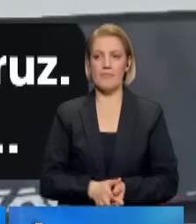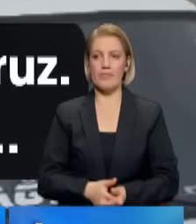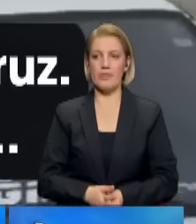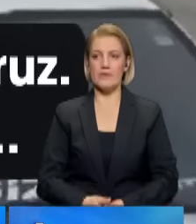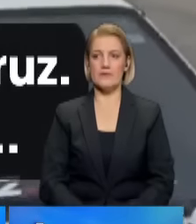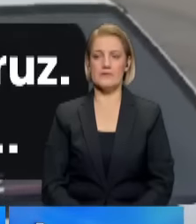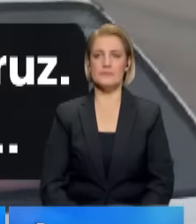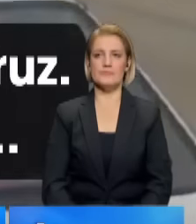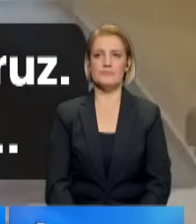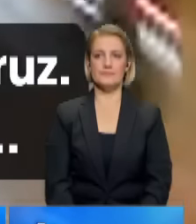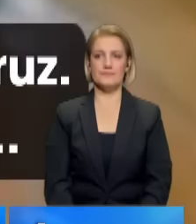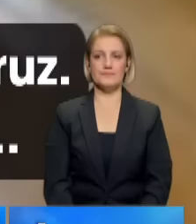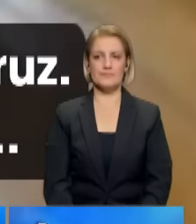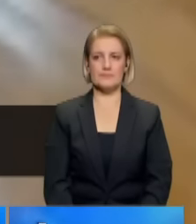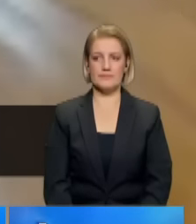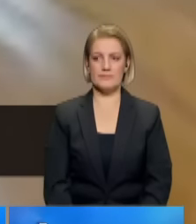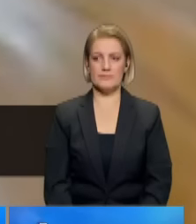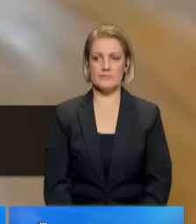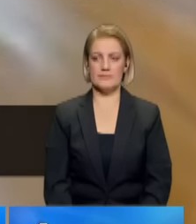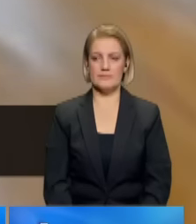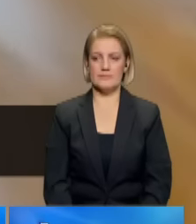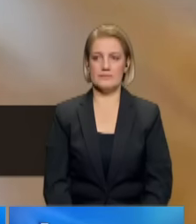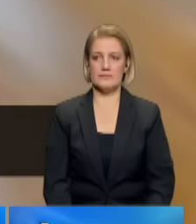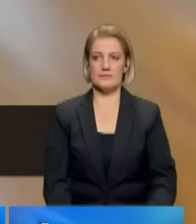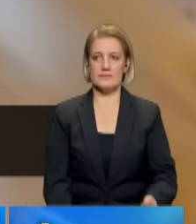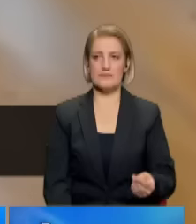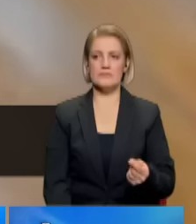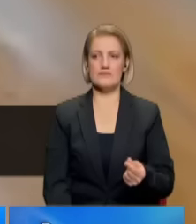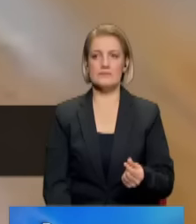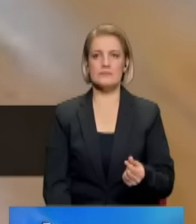sürece burada çok canlar yanacak. Yanmaya da devam ediyor.